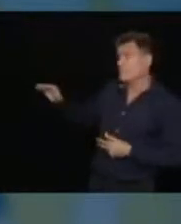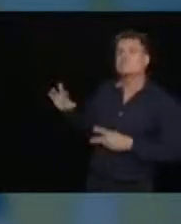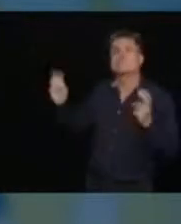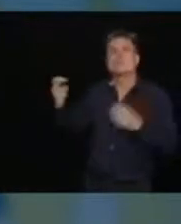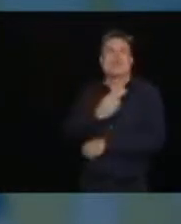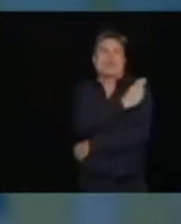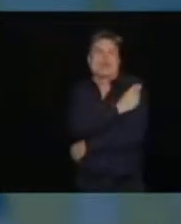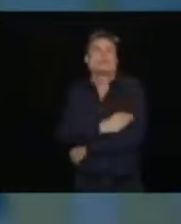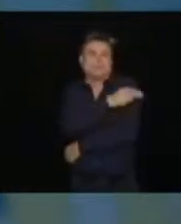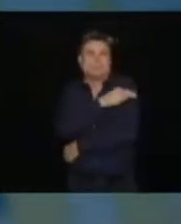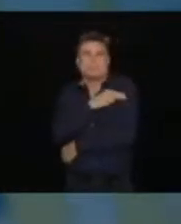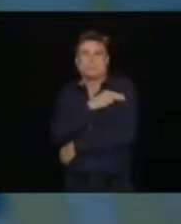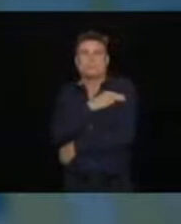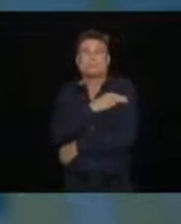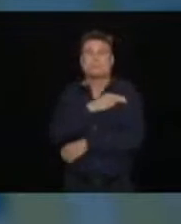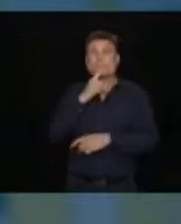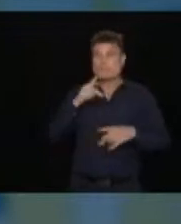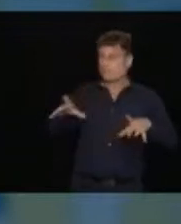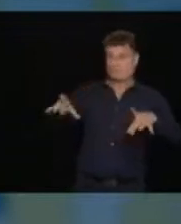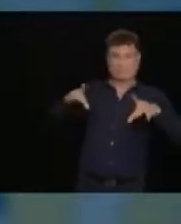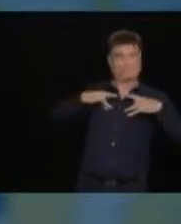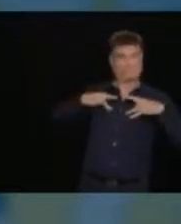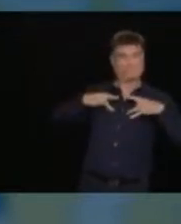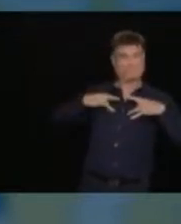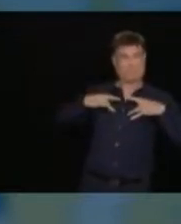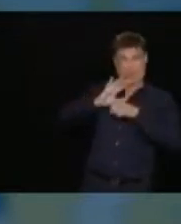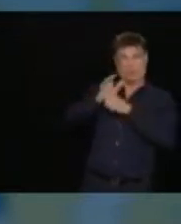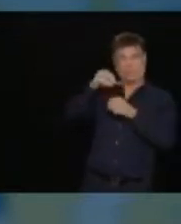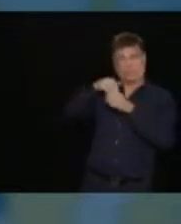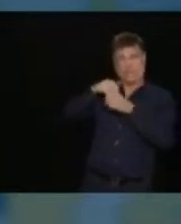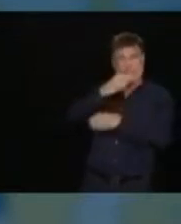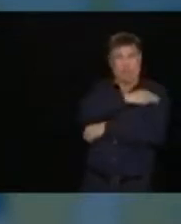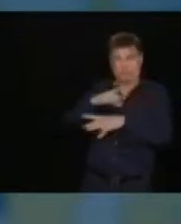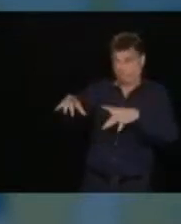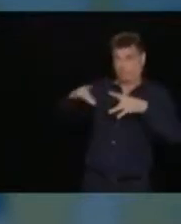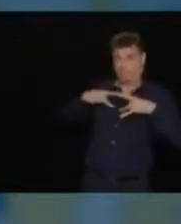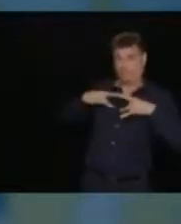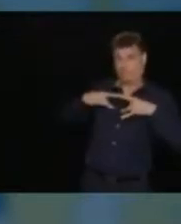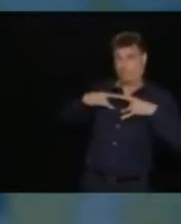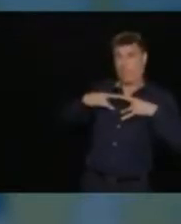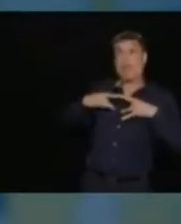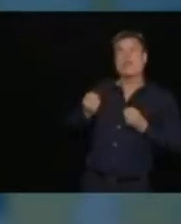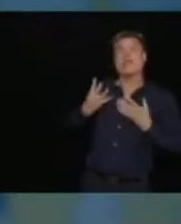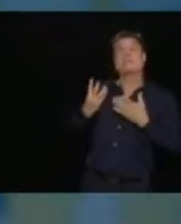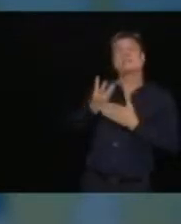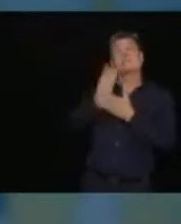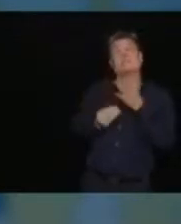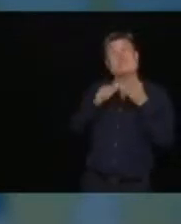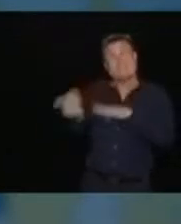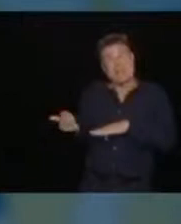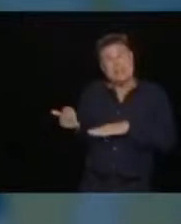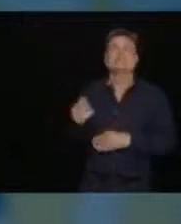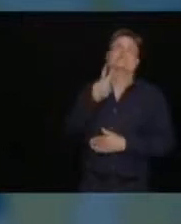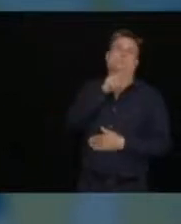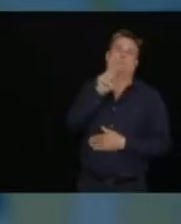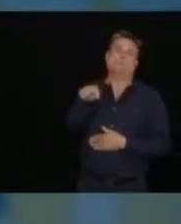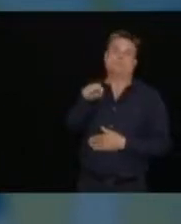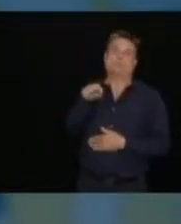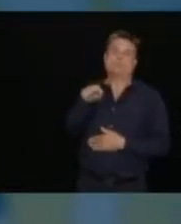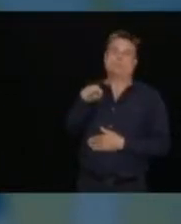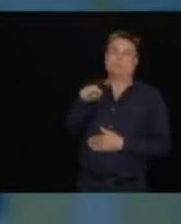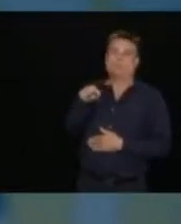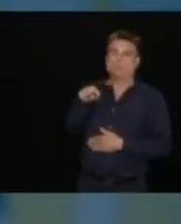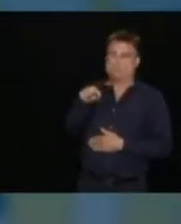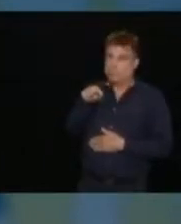为急诊诊疗所呢绝对数字比较小，但是这个相对死亡率也很高主要